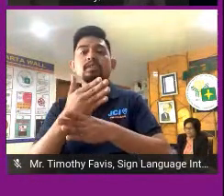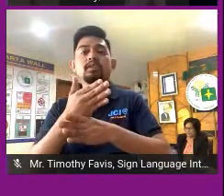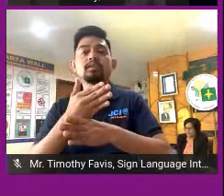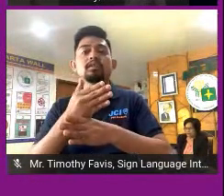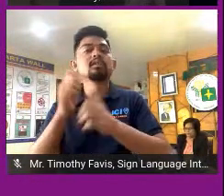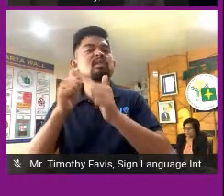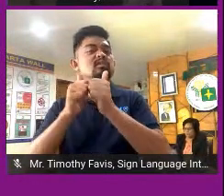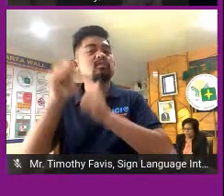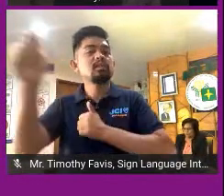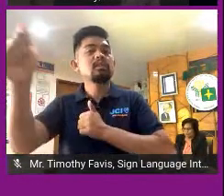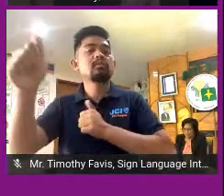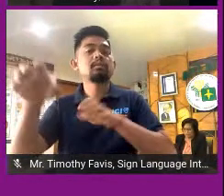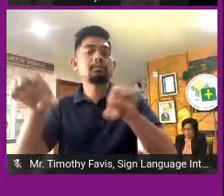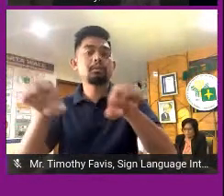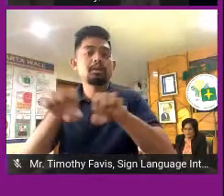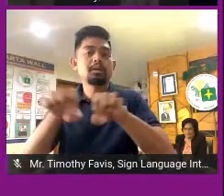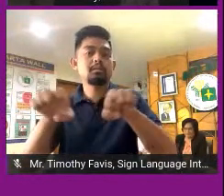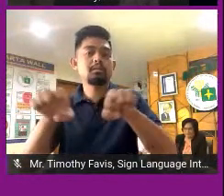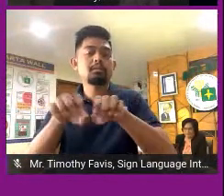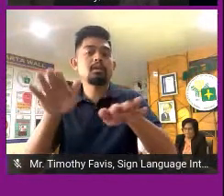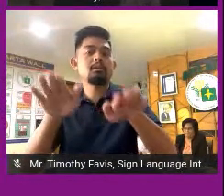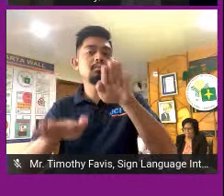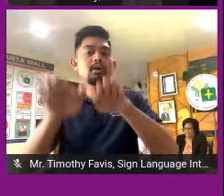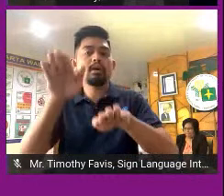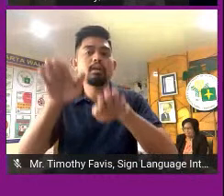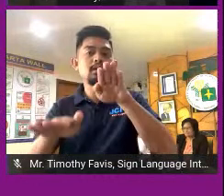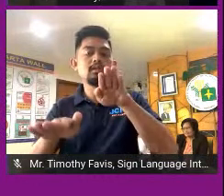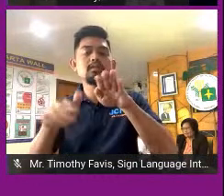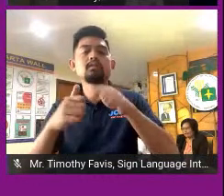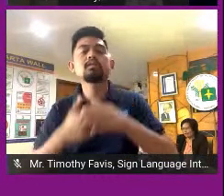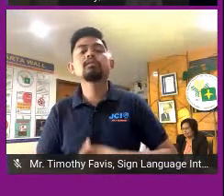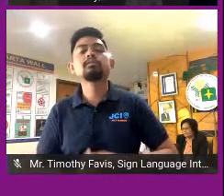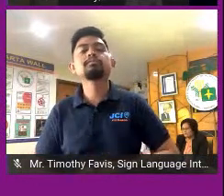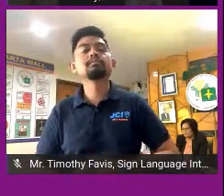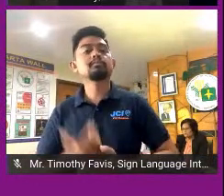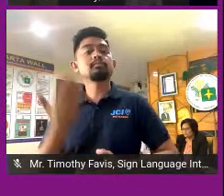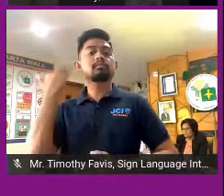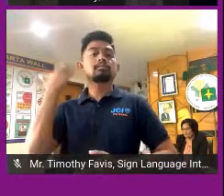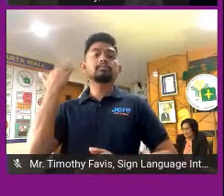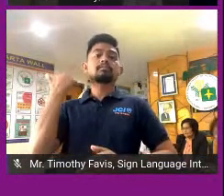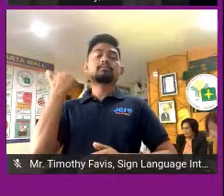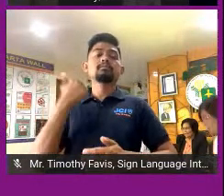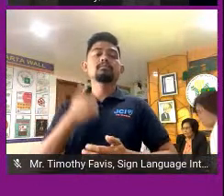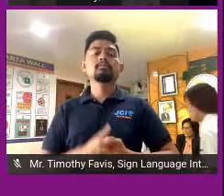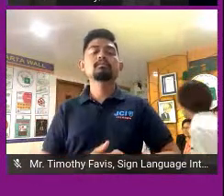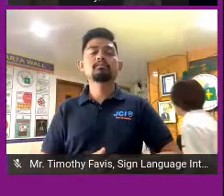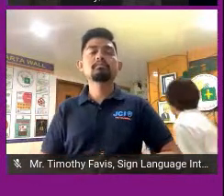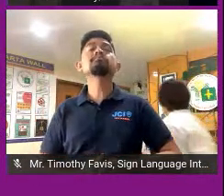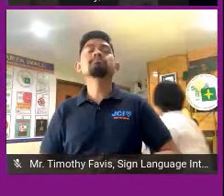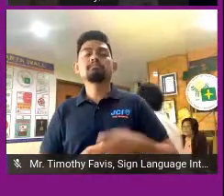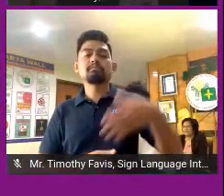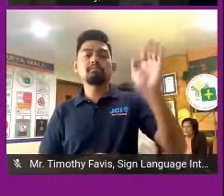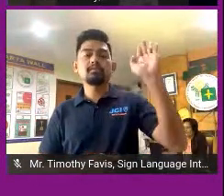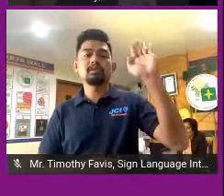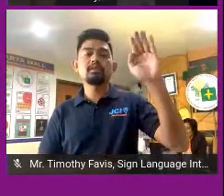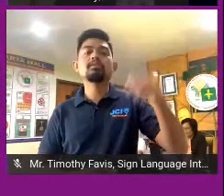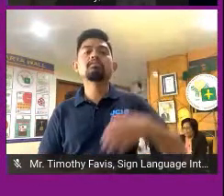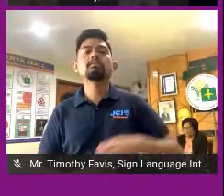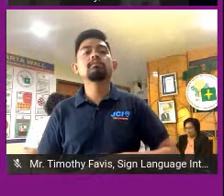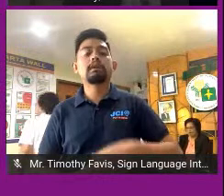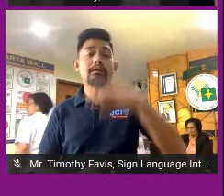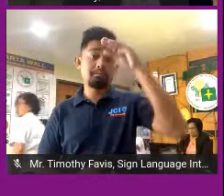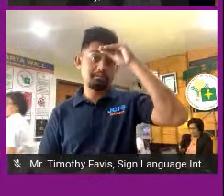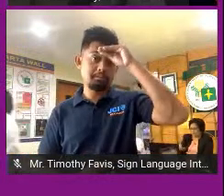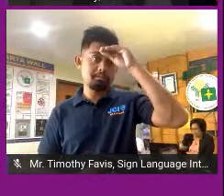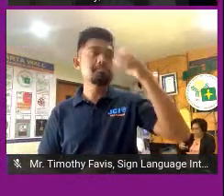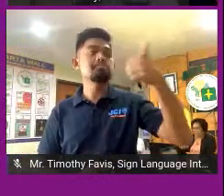or balanced and grossly skewed in favor of men. Kasi noon, ay di bali na, sige, lalaki ka naman.